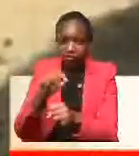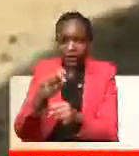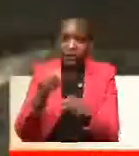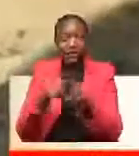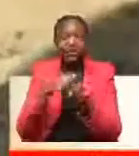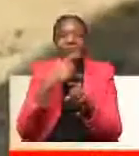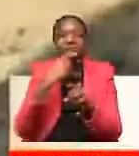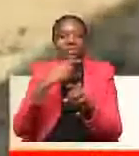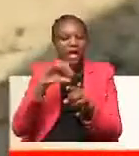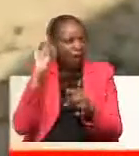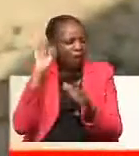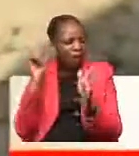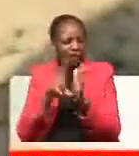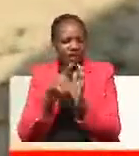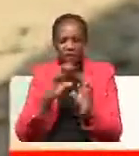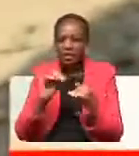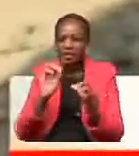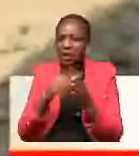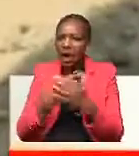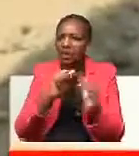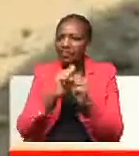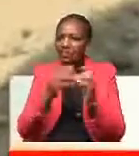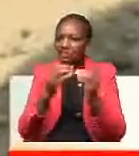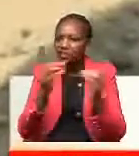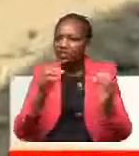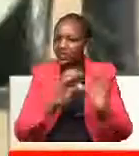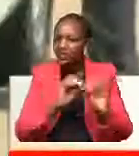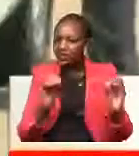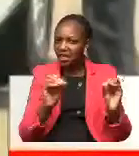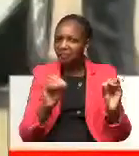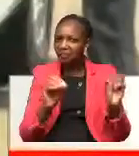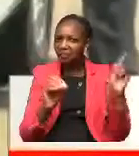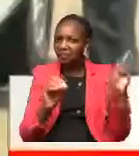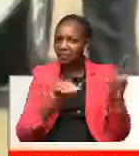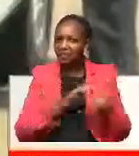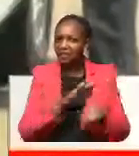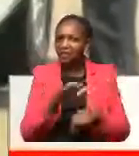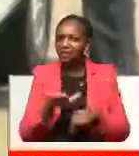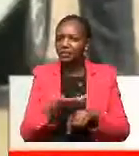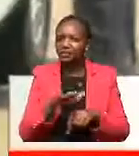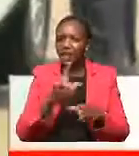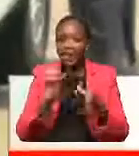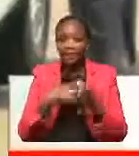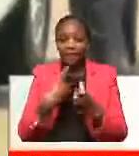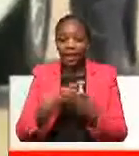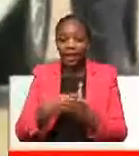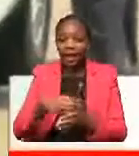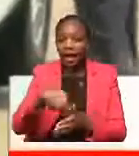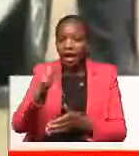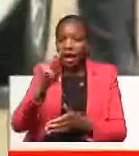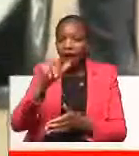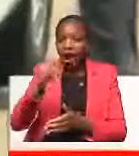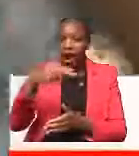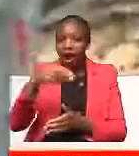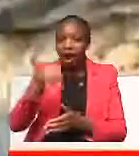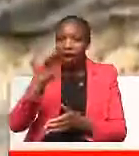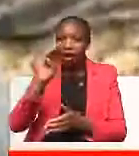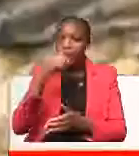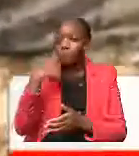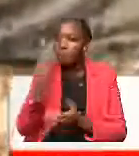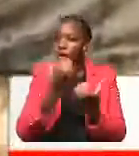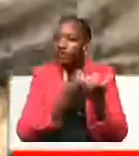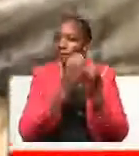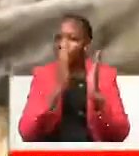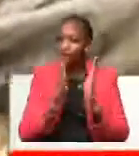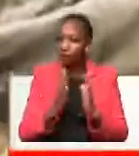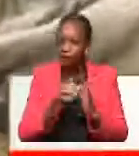kukiuka sheria ya kukaa umbali wa mita moja katika soko hilo. Kulingana na Rehab Nyambura ambaye ni mwanabiashara